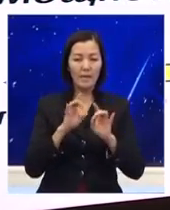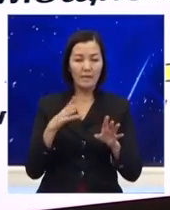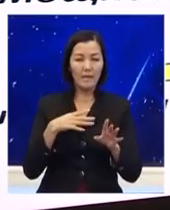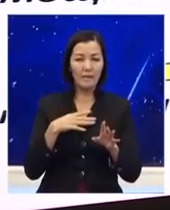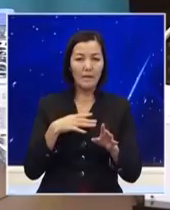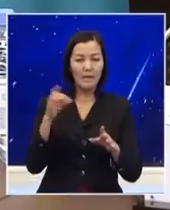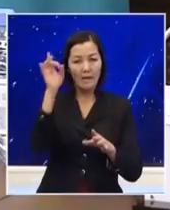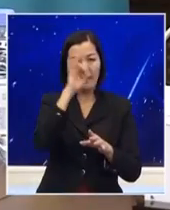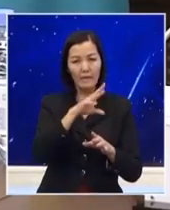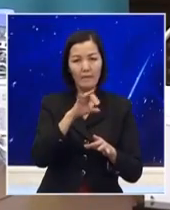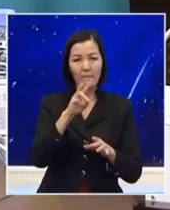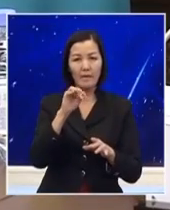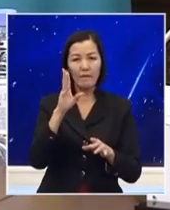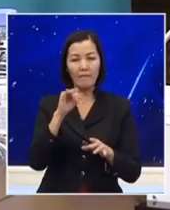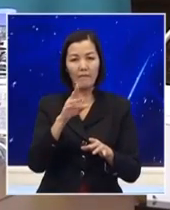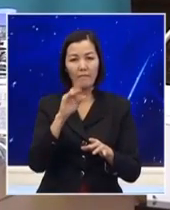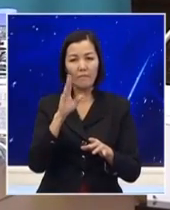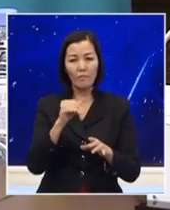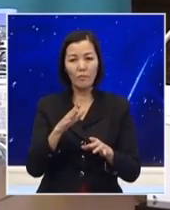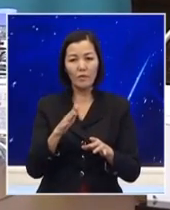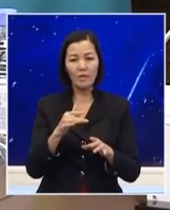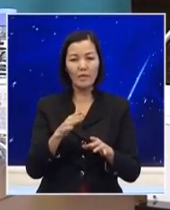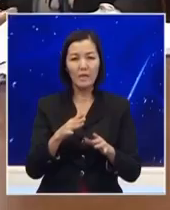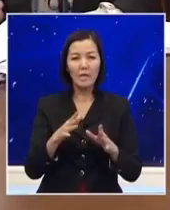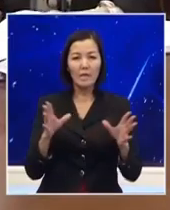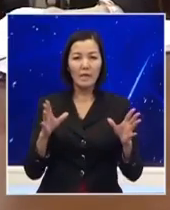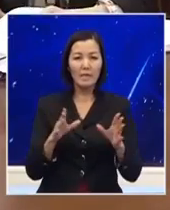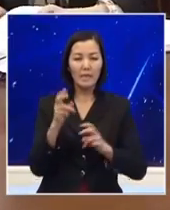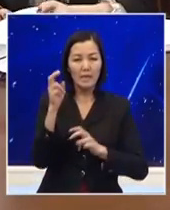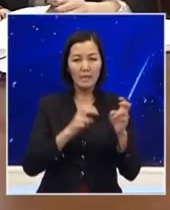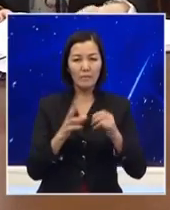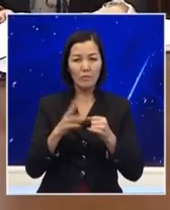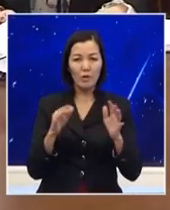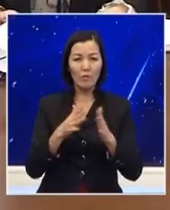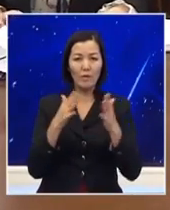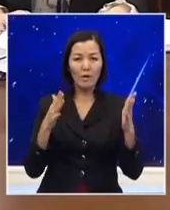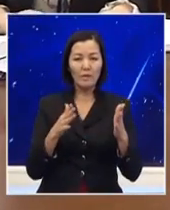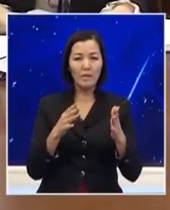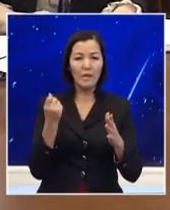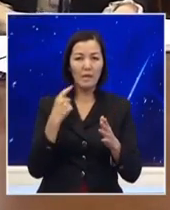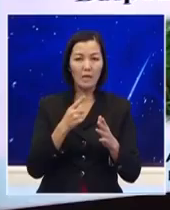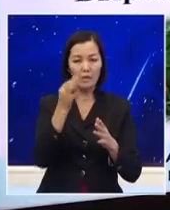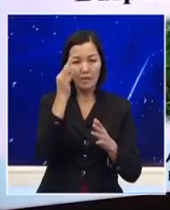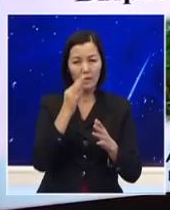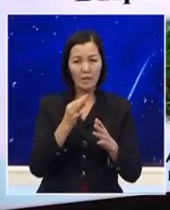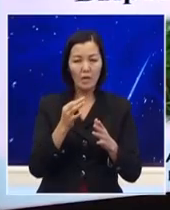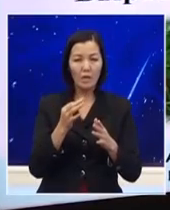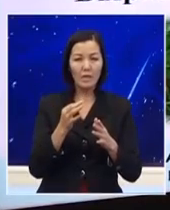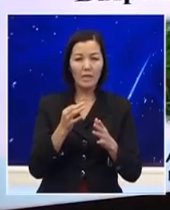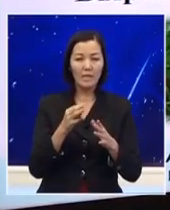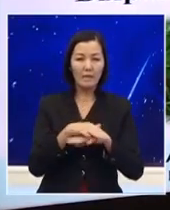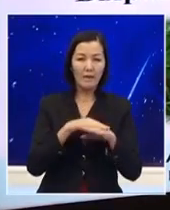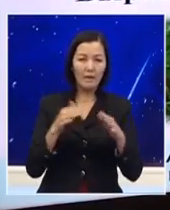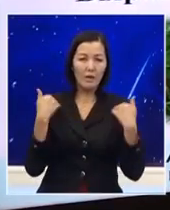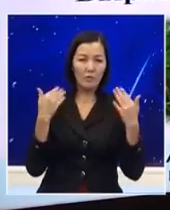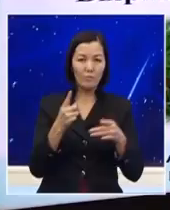Бірі әйгілі Маревин Фуд жауапкершілігі шектеулі серіктестігі. Кәсіпорын аумағын кеңейтіп, алкогольсіз сусындар өнімдерін нарыққа